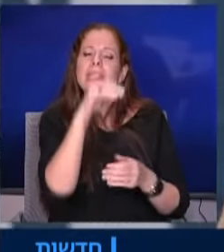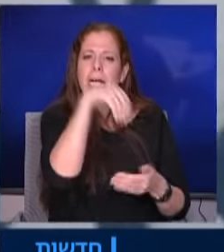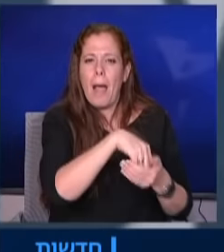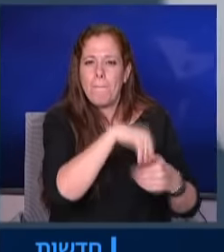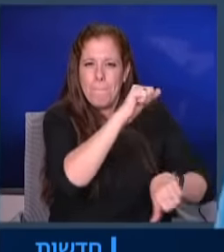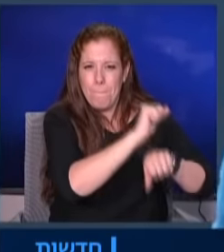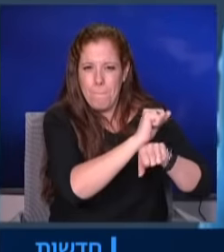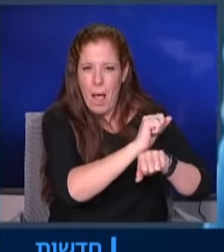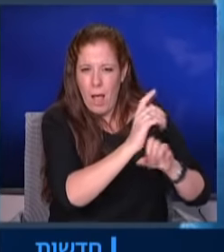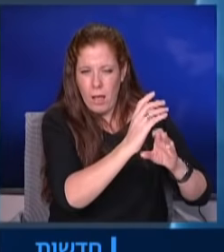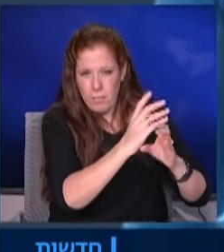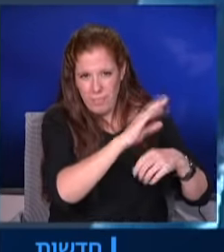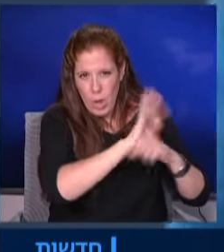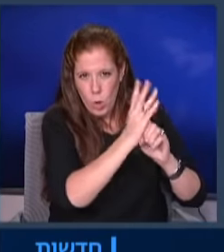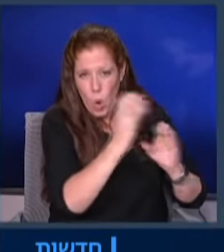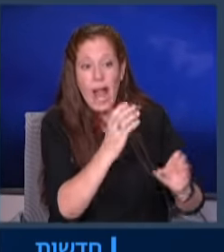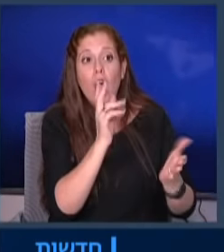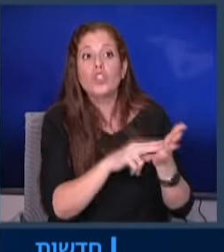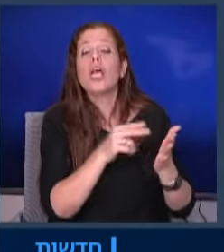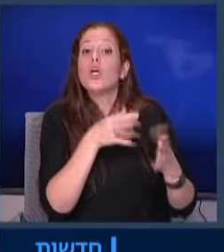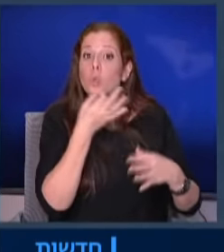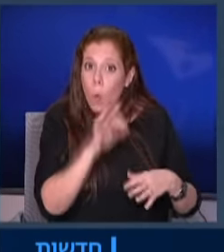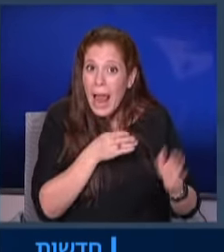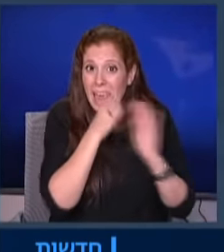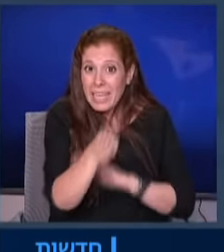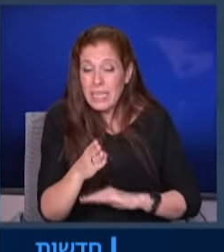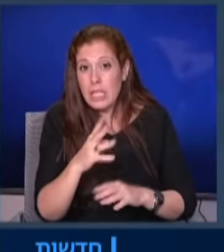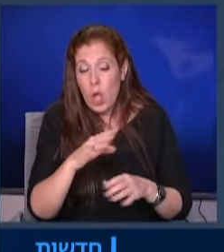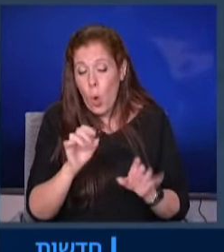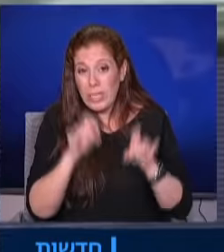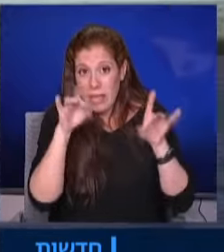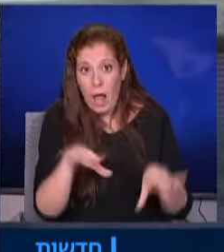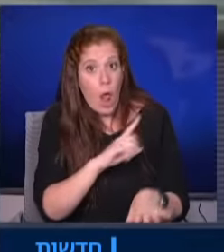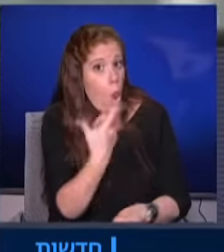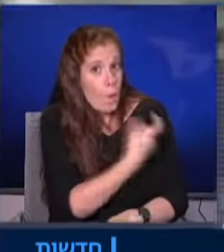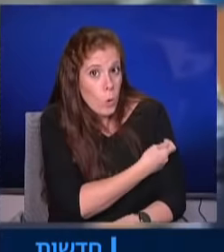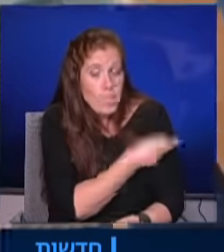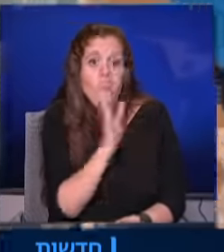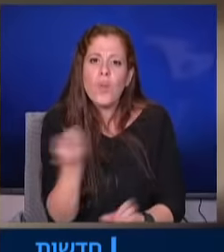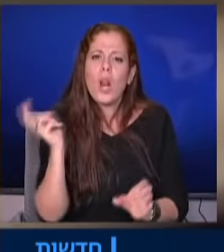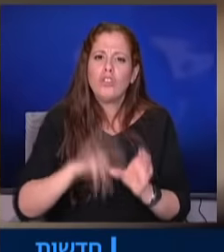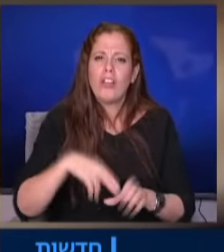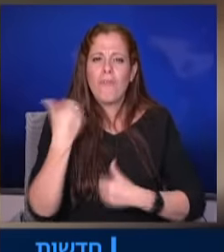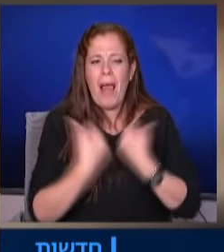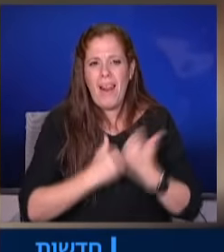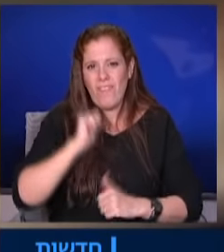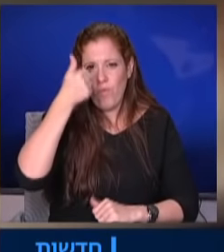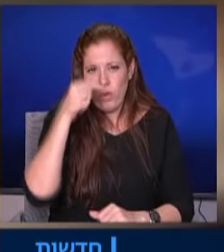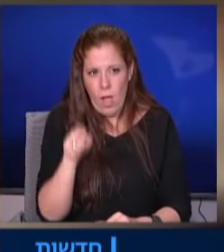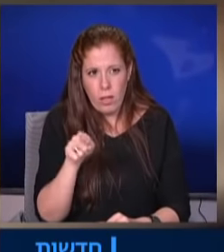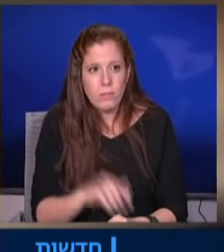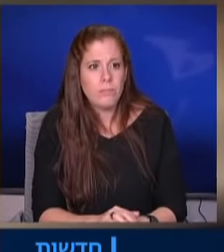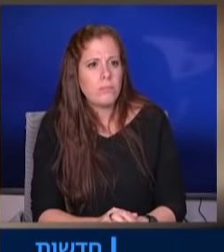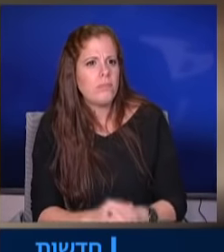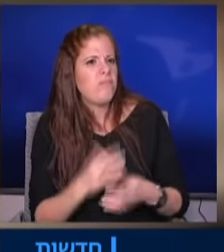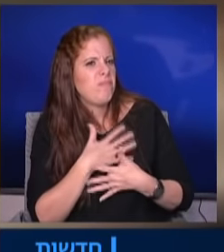לאחר שכבר אושר לה להיכנס לאוסטרליה בלתי מחוסנת, ואפילו להתחרות באליפות אחת שכבר נערכה. Tak je to hrozně nepříjemné,